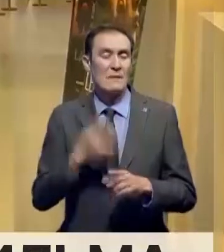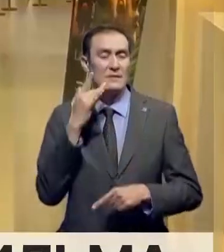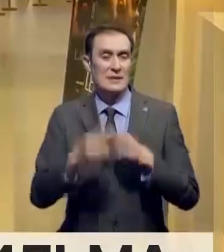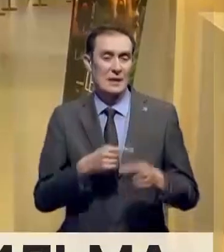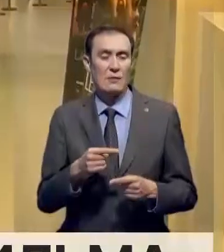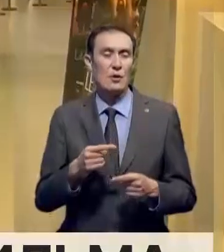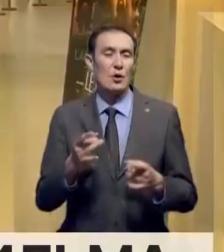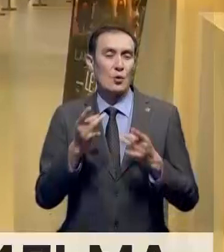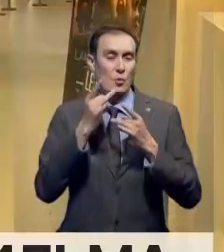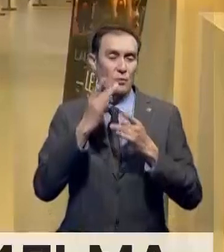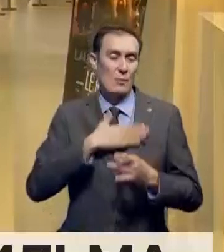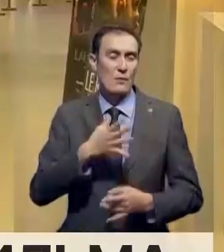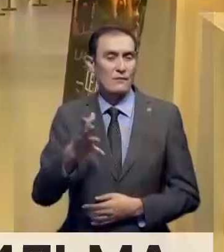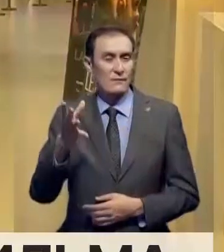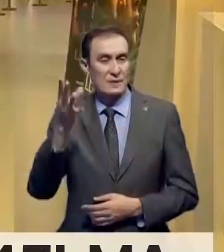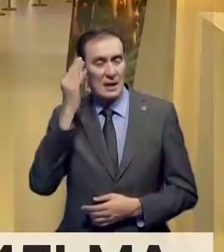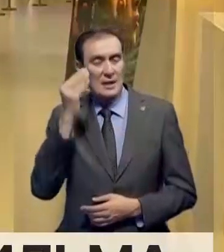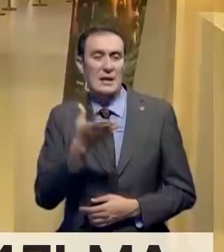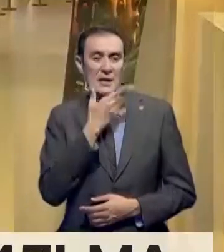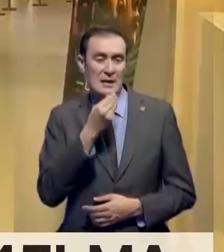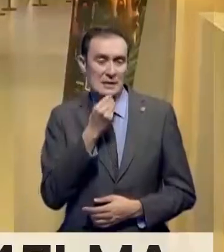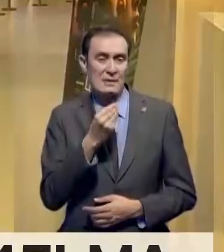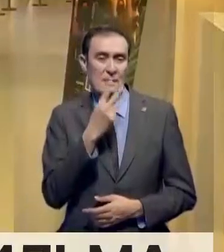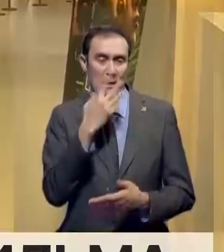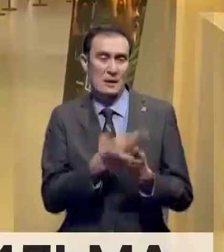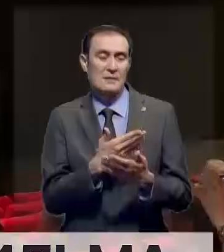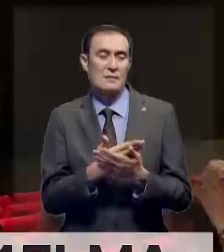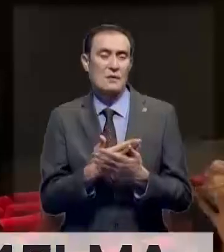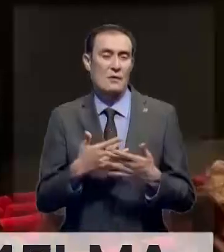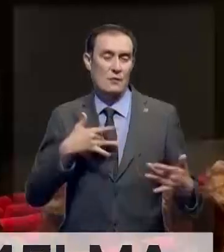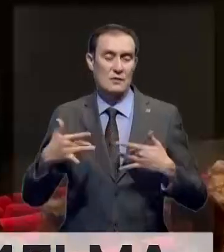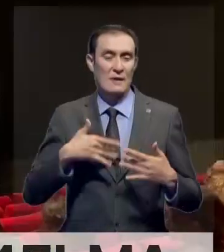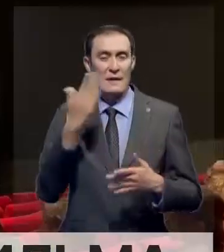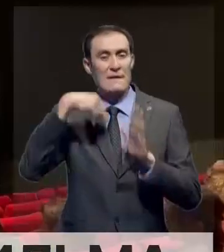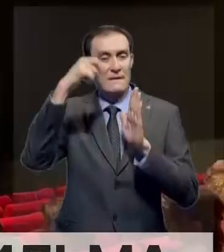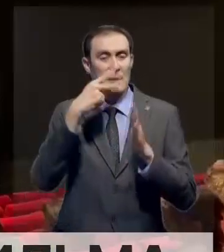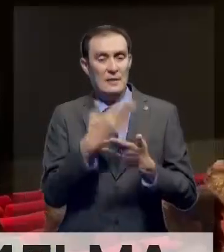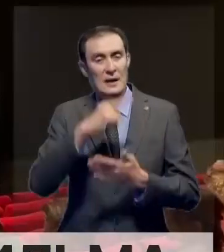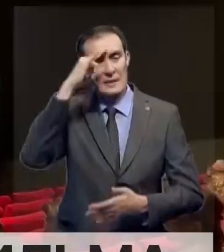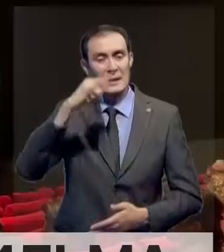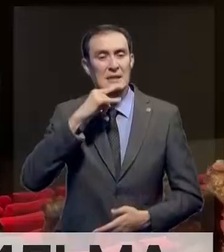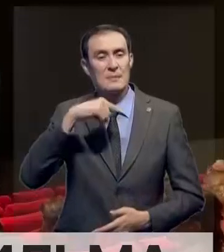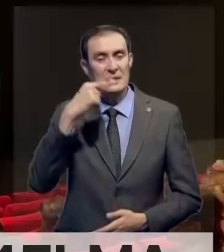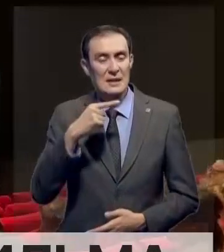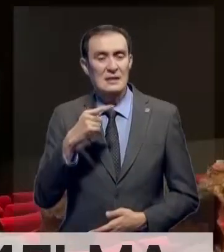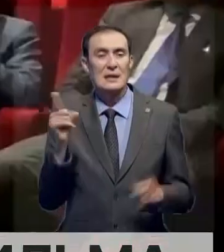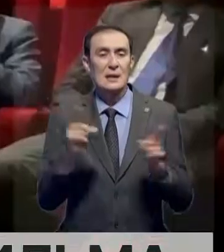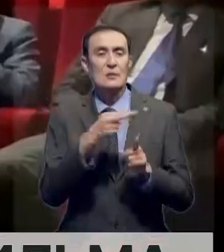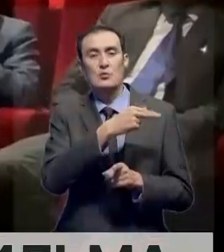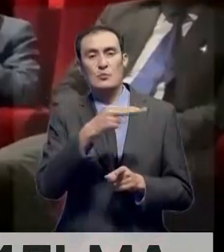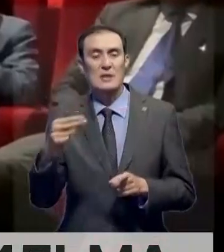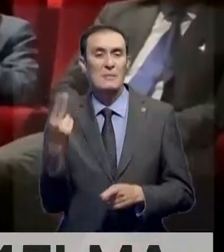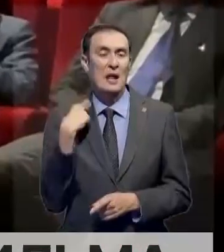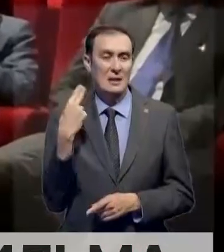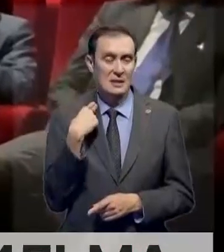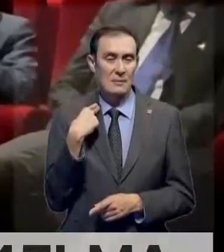сплавы культур, на мой взгляд, красиво обыгрываются потом в творчестве. Фильм был показан на казахском языке с краткими субтитрами на